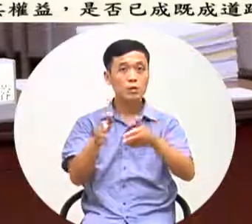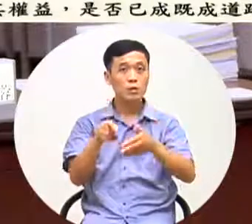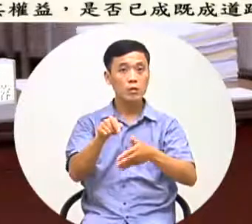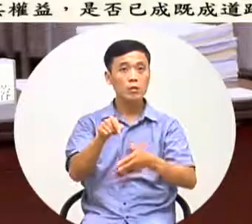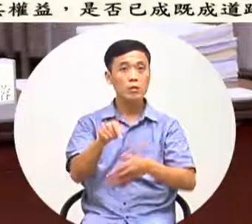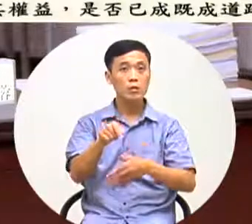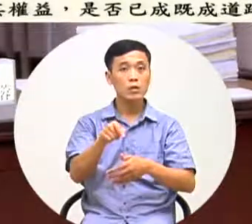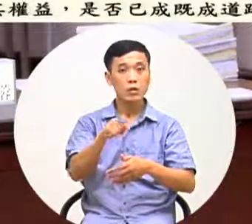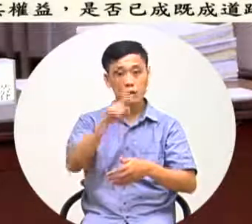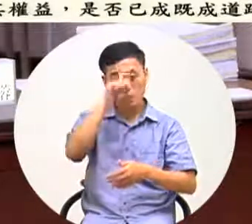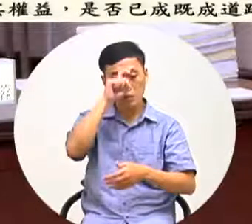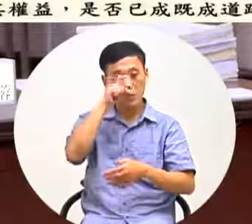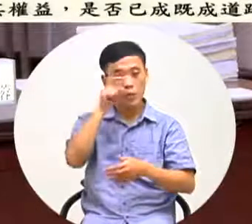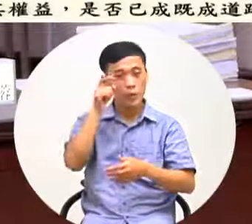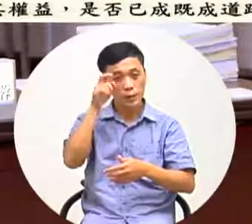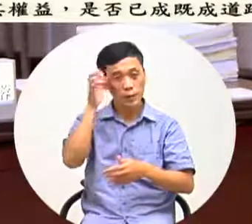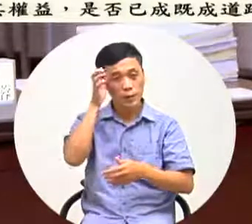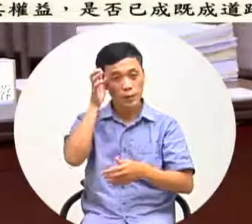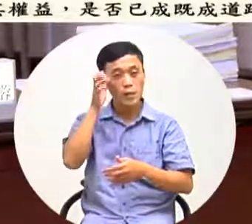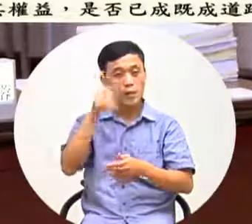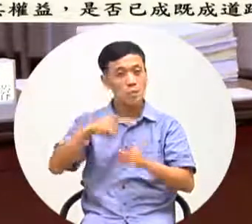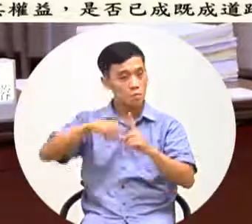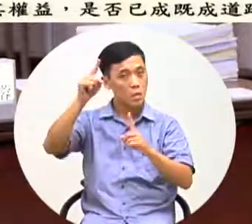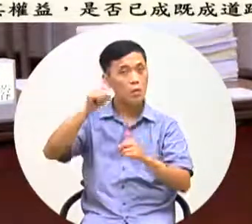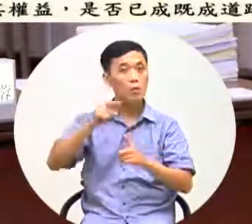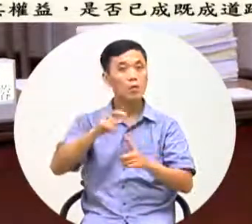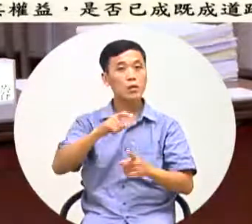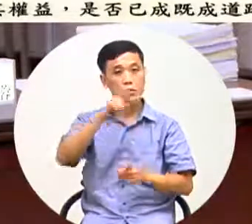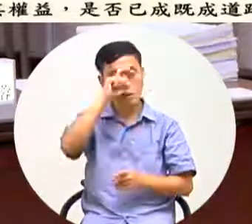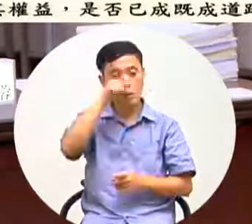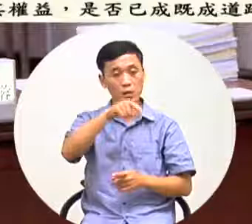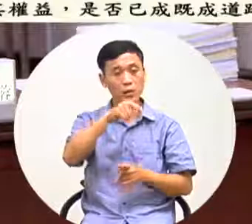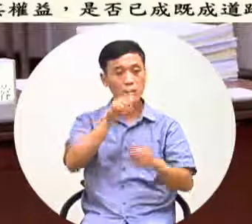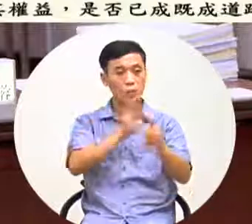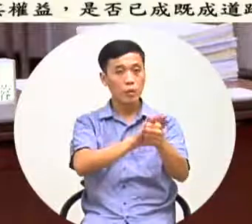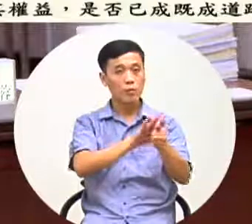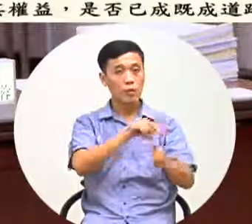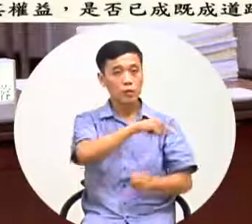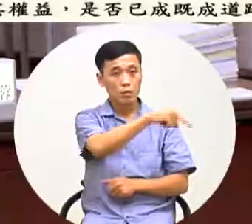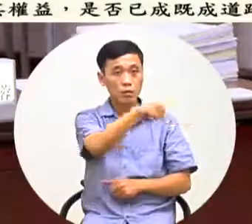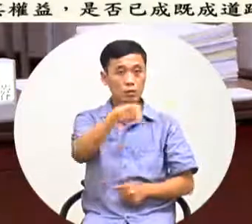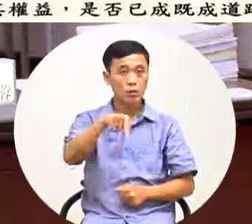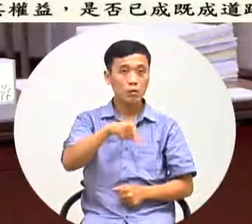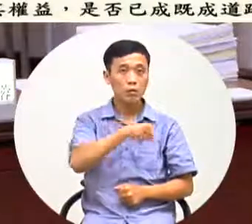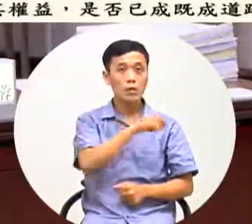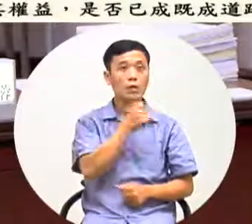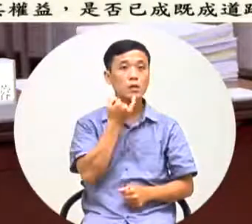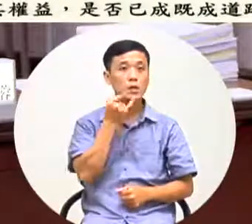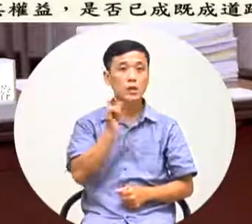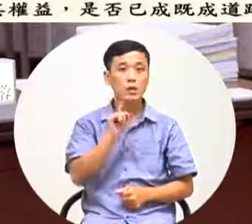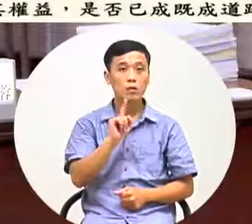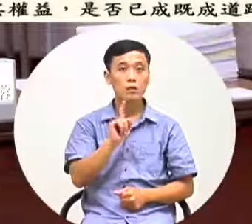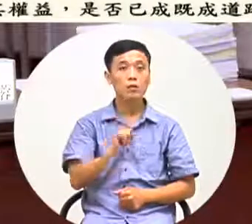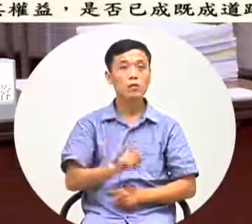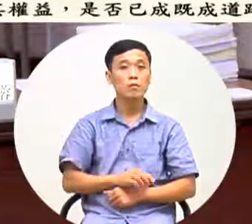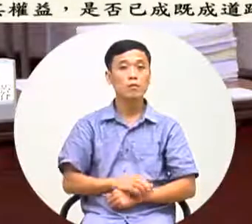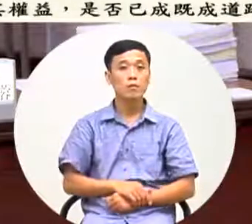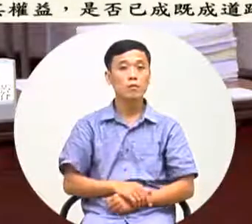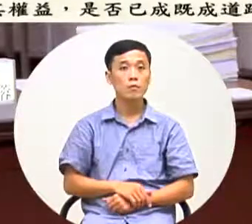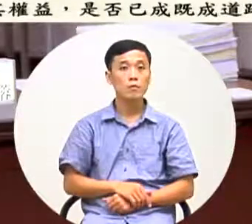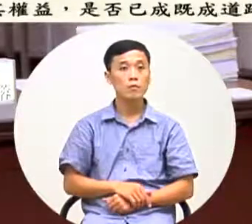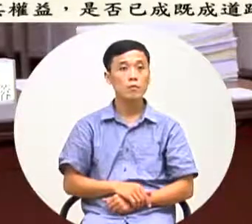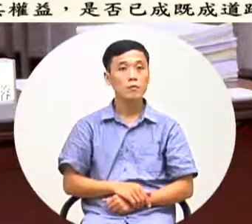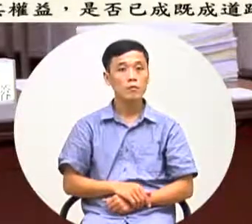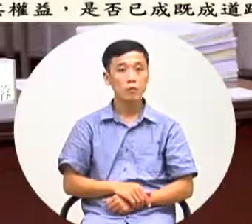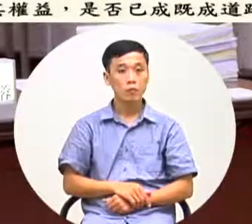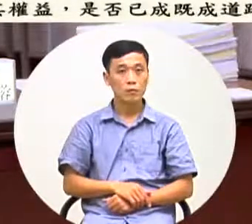也主持一个公道，对不对？吼，好车的人，对不对？吼，下当的吼，啊，来吼，有一个讲，吼，跟厝人住，对不对？